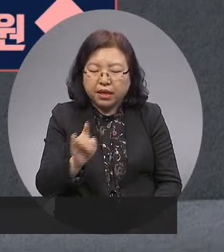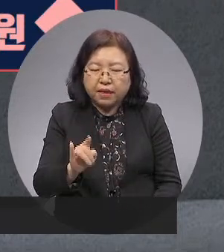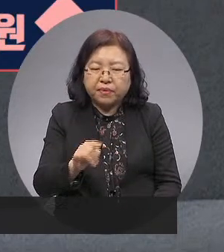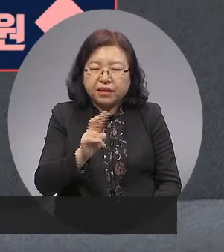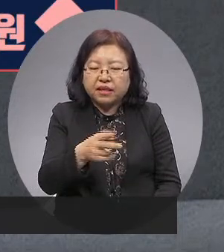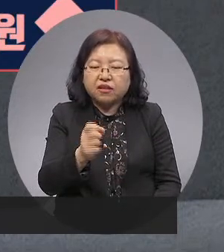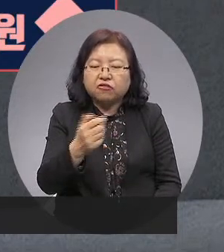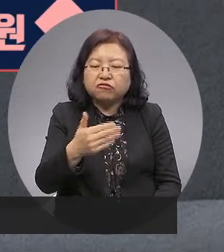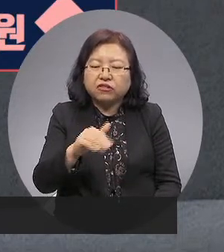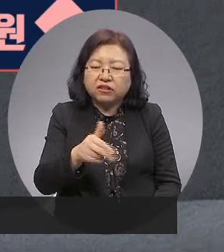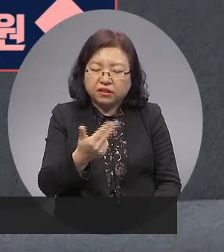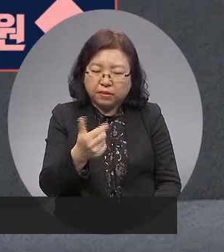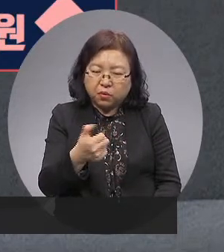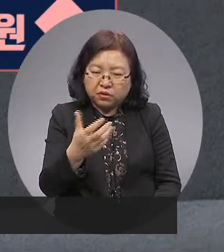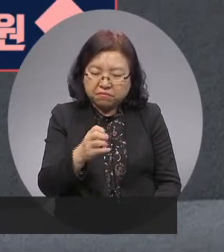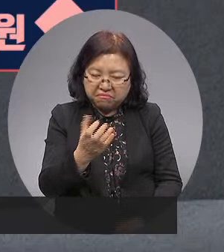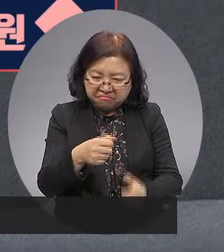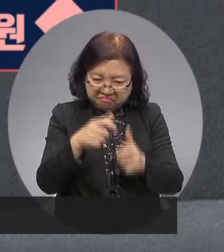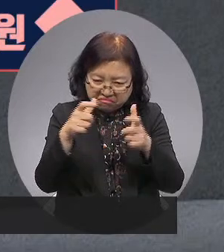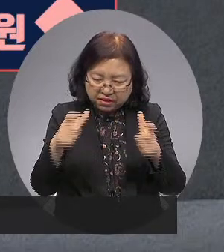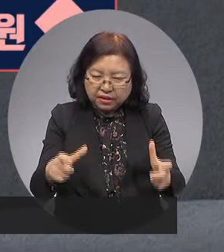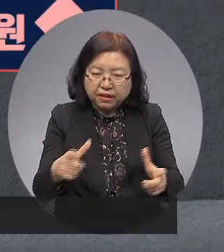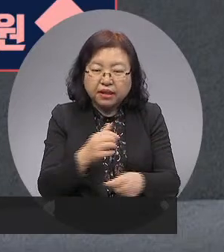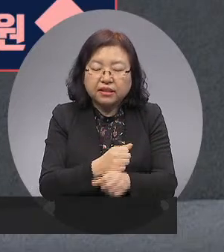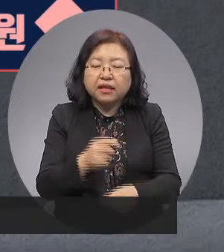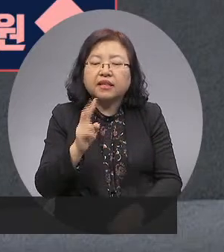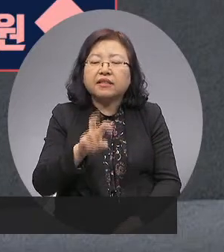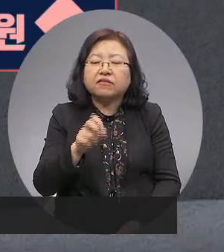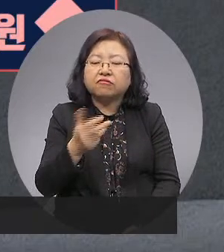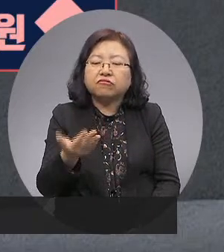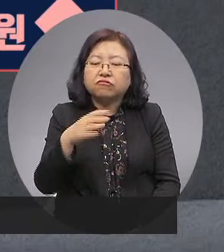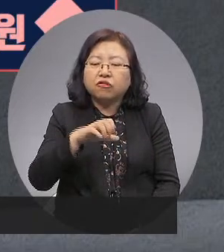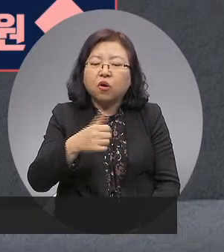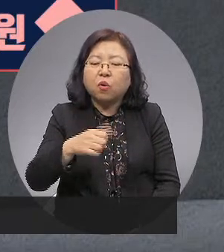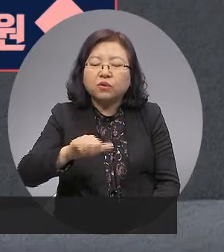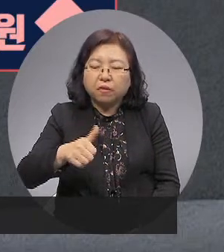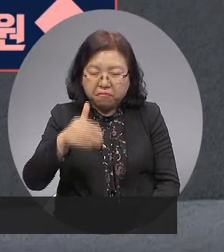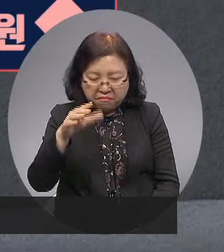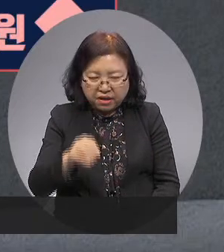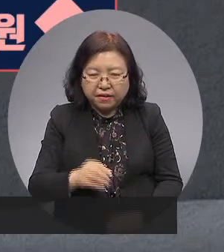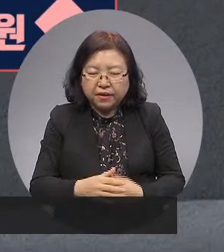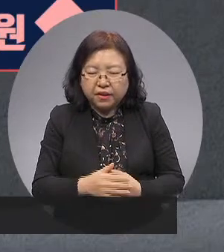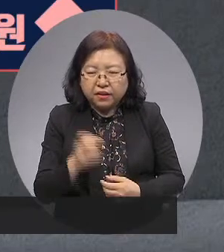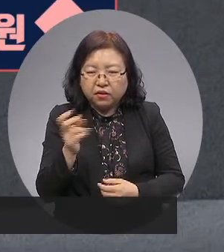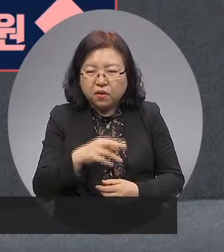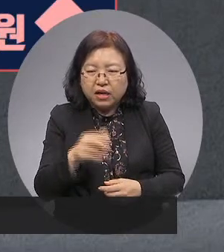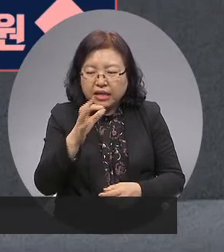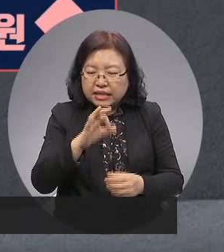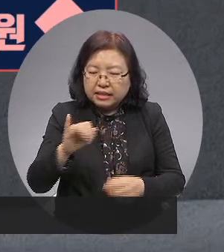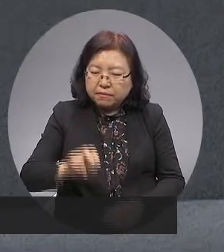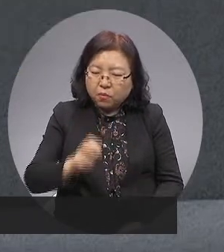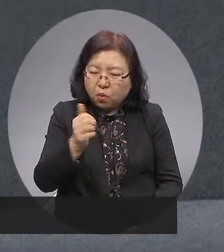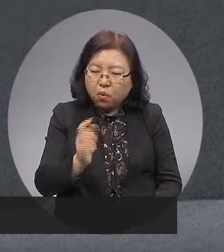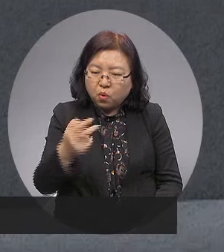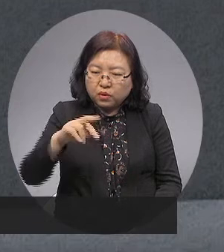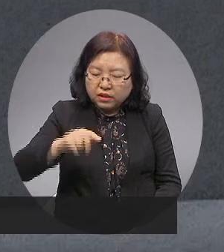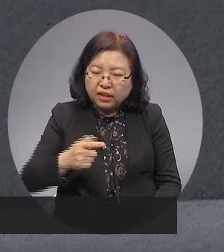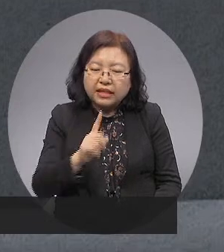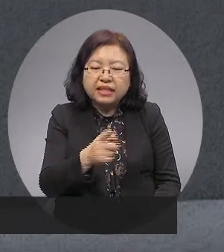2억 9,755만 원 증가한 29억 5,274만 원, 이모선 의원이